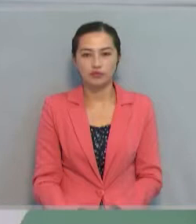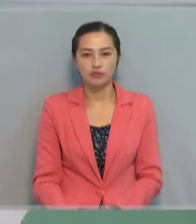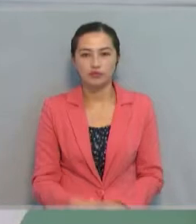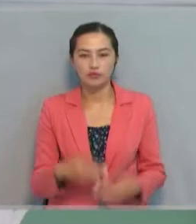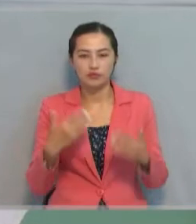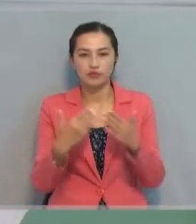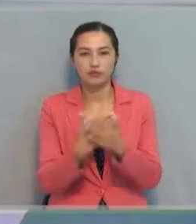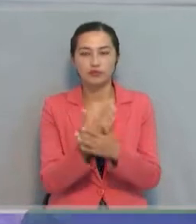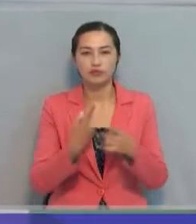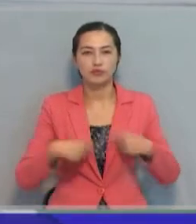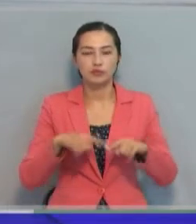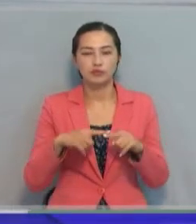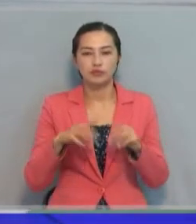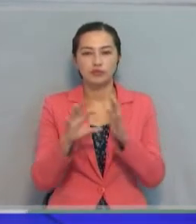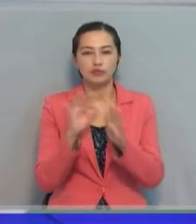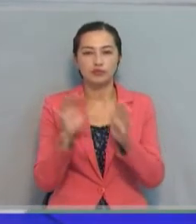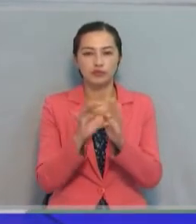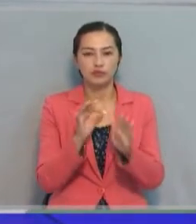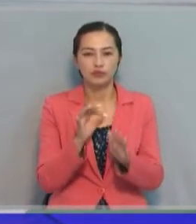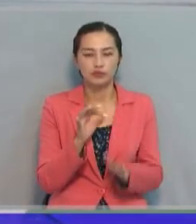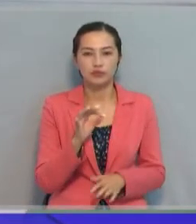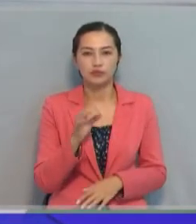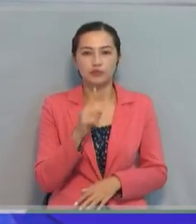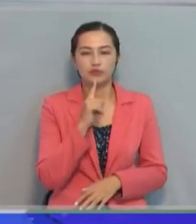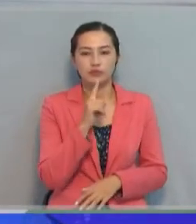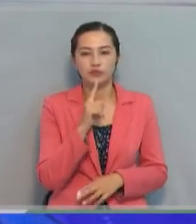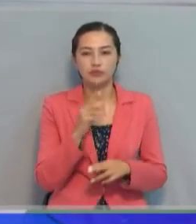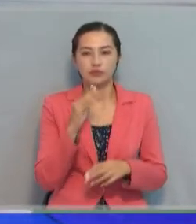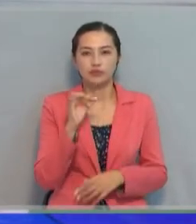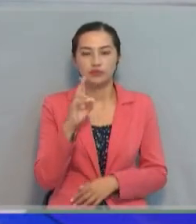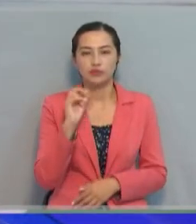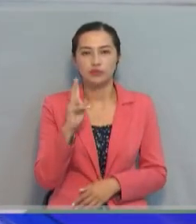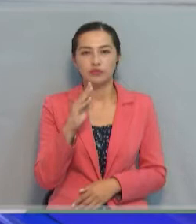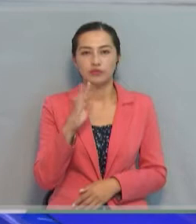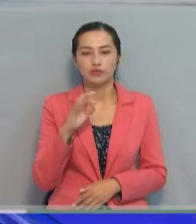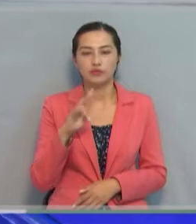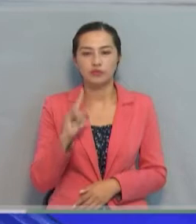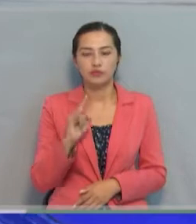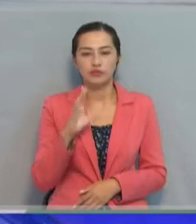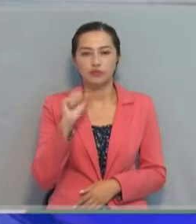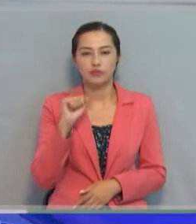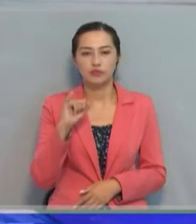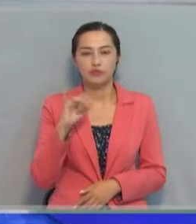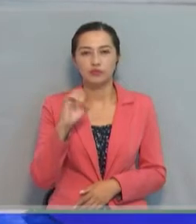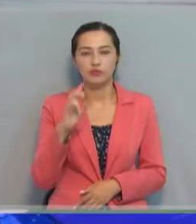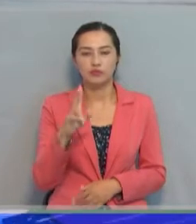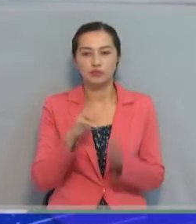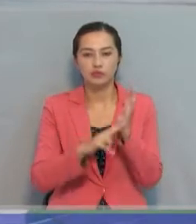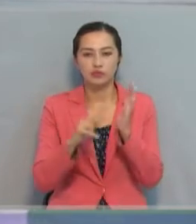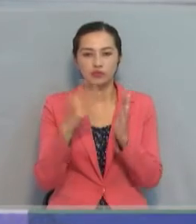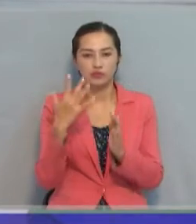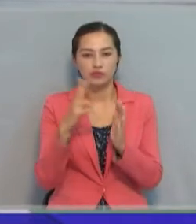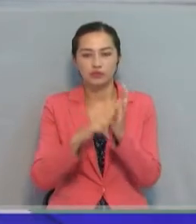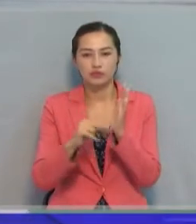Жаңадан құрылған Сауран ауданында ауыл әкімдерін сайлау қызу түрде өтуде. Жібек жолы ауылдық округі Сауран ауылында 85-ші және